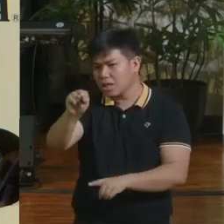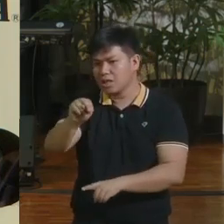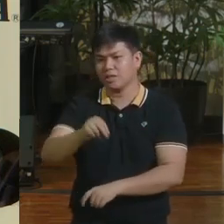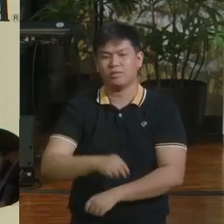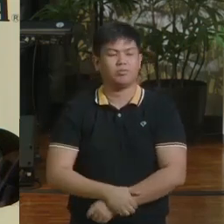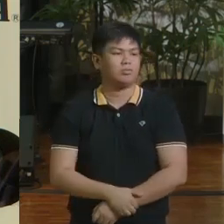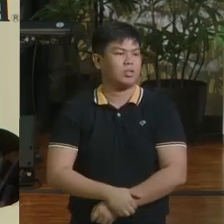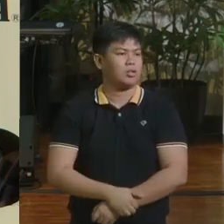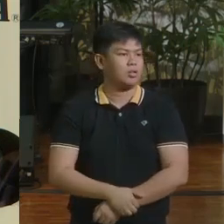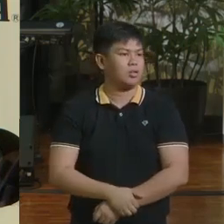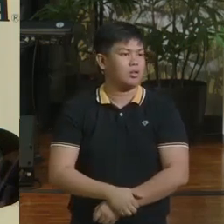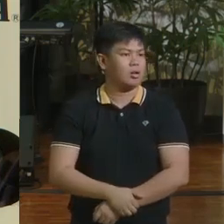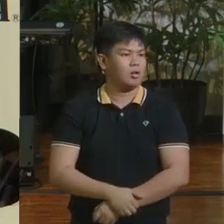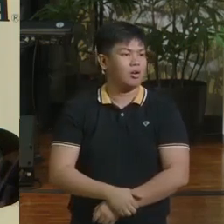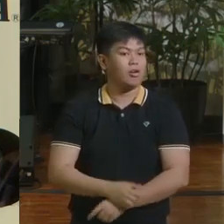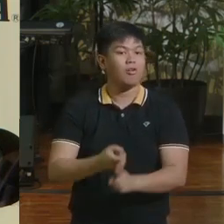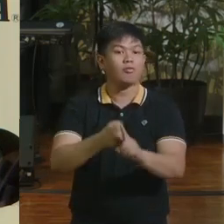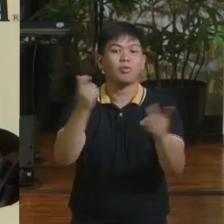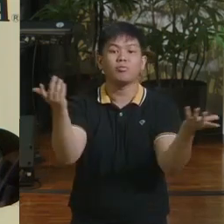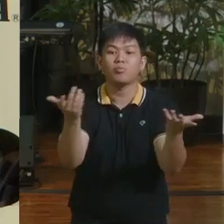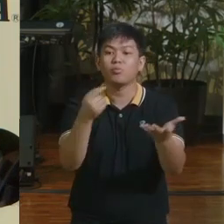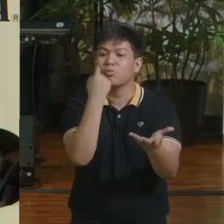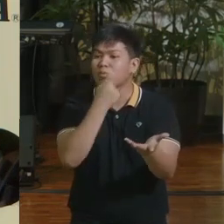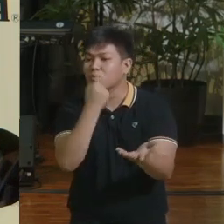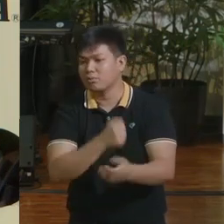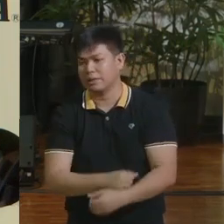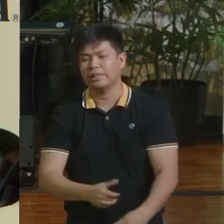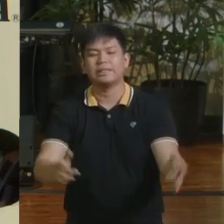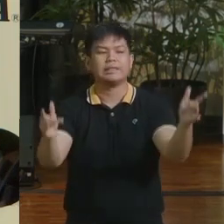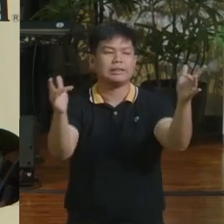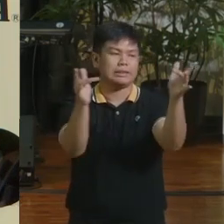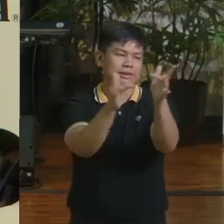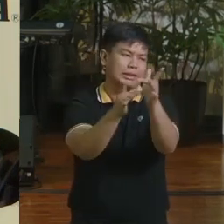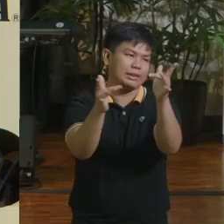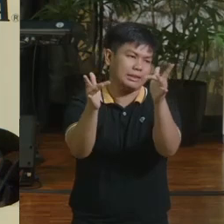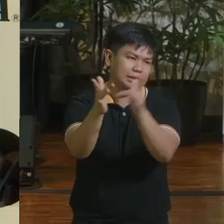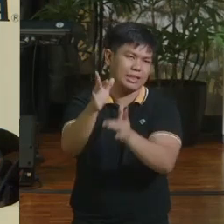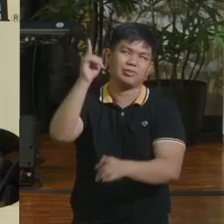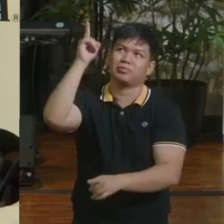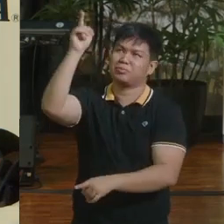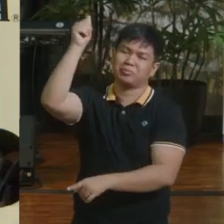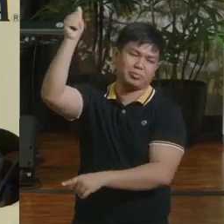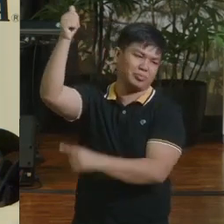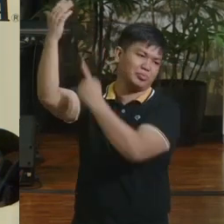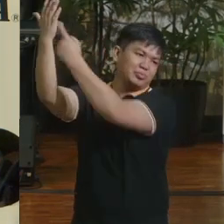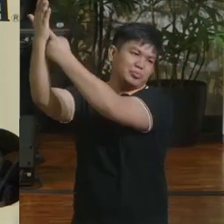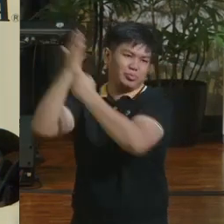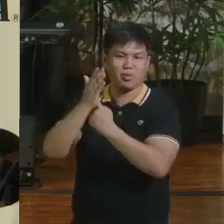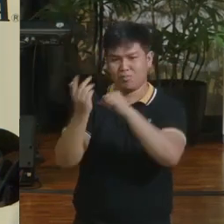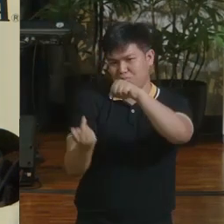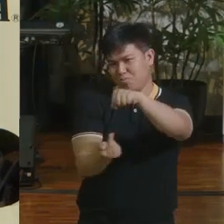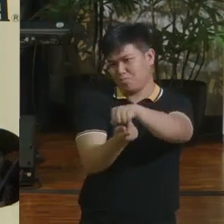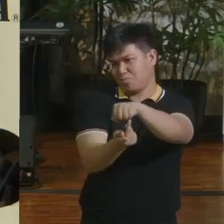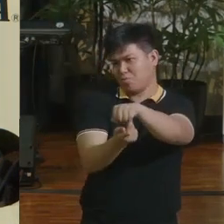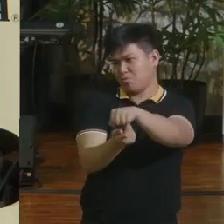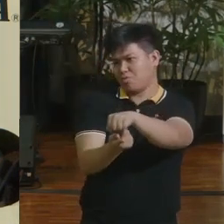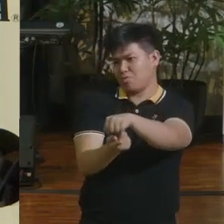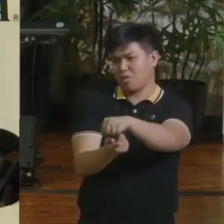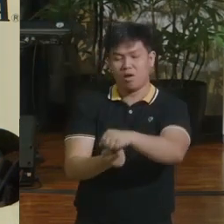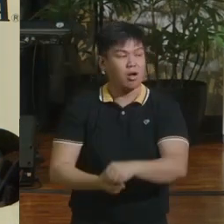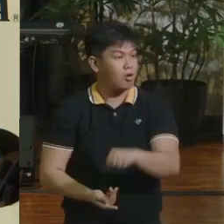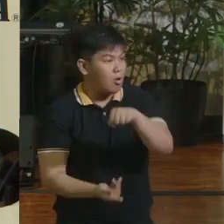kundi nagmula kay Jesus Christ. Yun po ang una nating punto. Ang makapangyarihang ebanghelyong dala ni